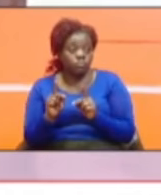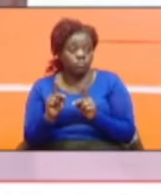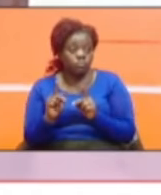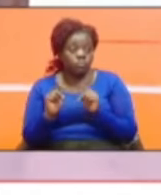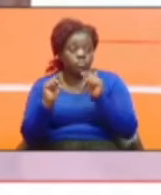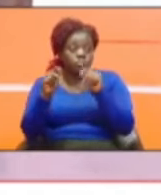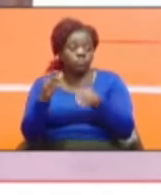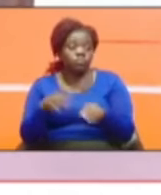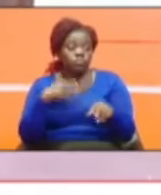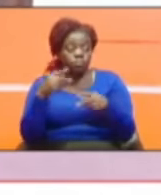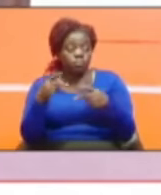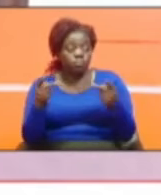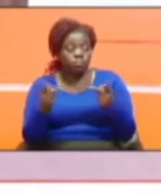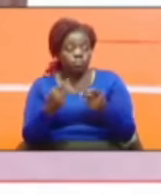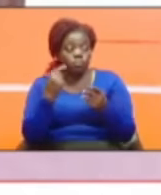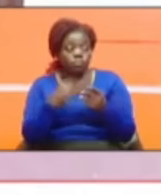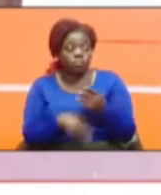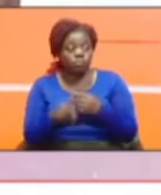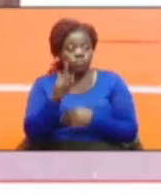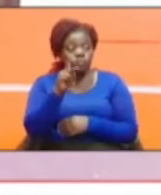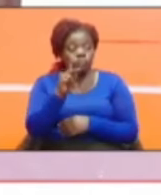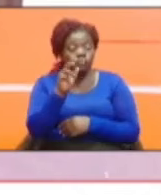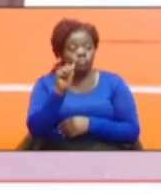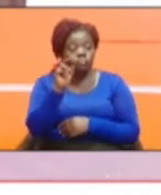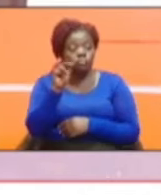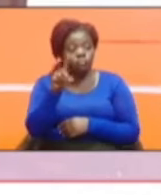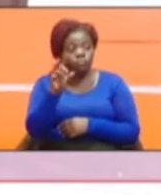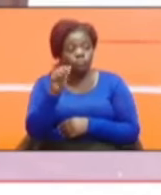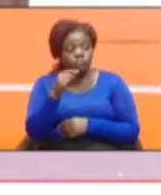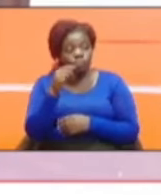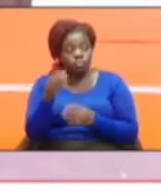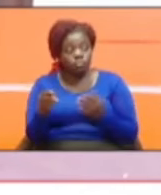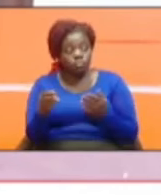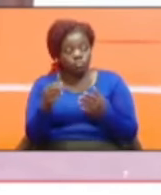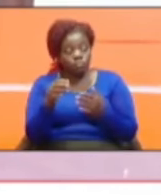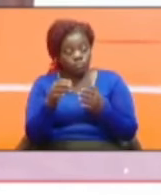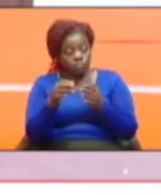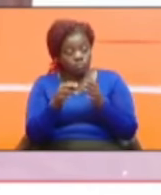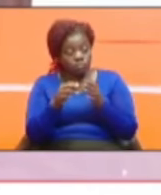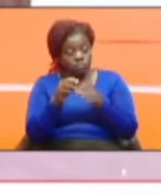bajje bwange bangamba Kabanda abatumye